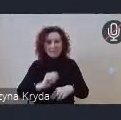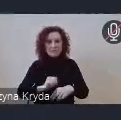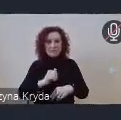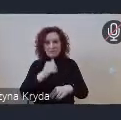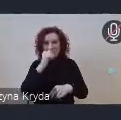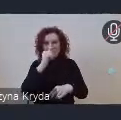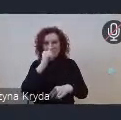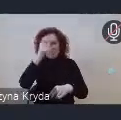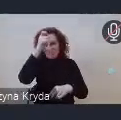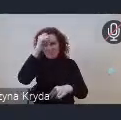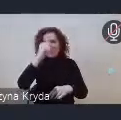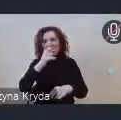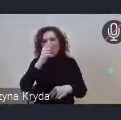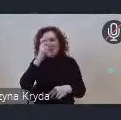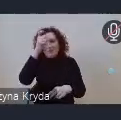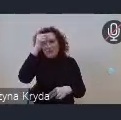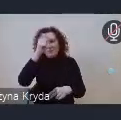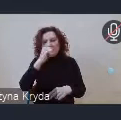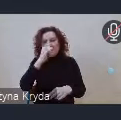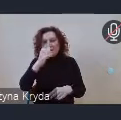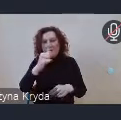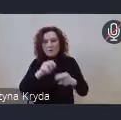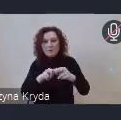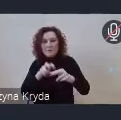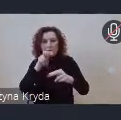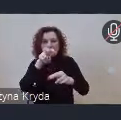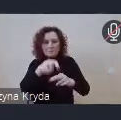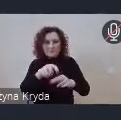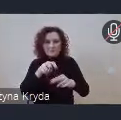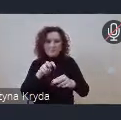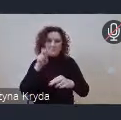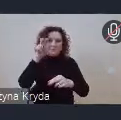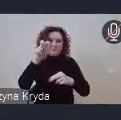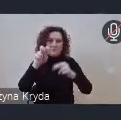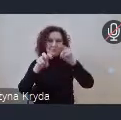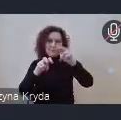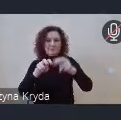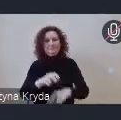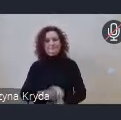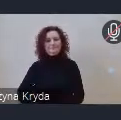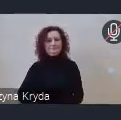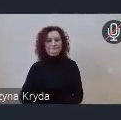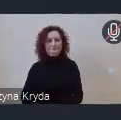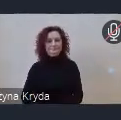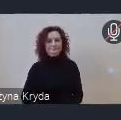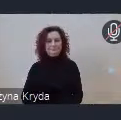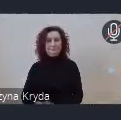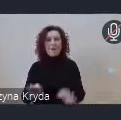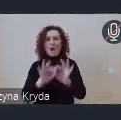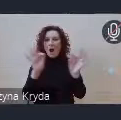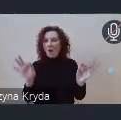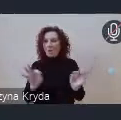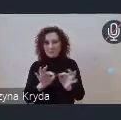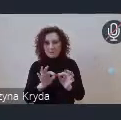schodach bo nie będzie stanie w wyciągnąć nogi wyschnąć i do tyłu i wyciągnąć spoza noska generalnie nosków nie